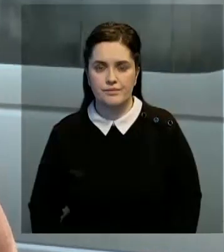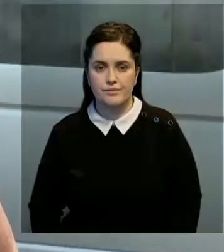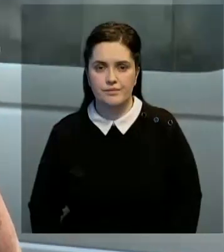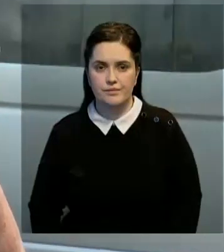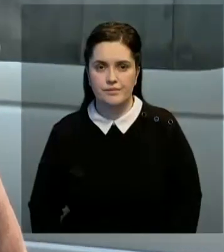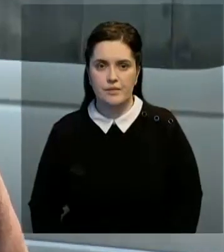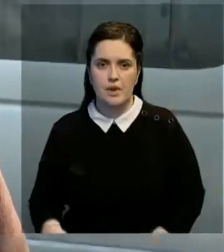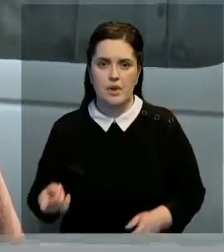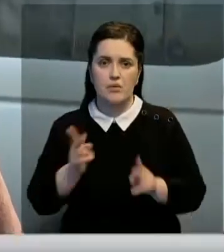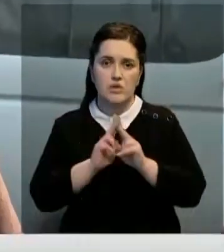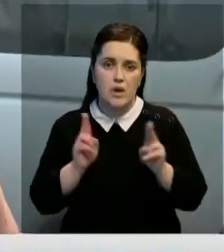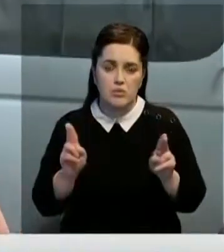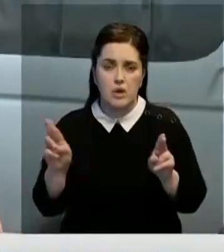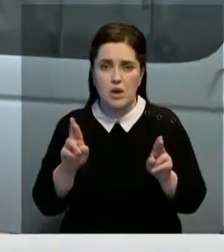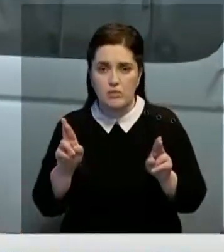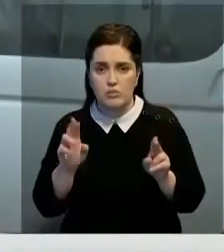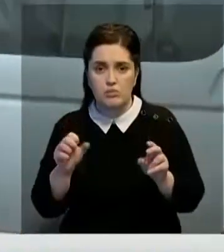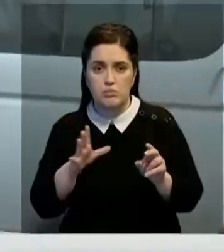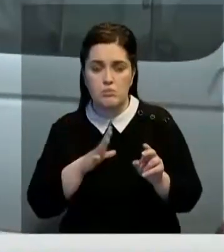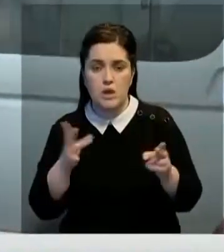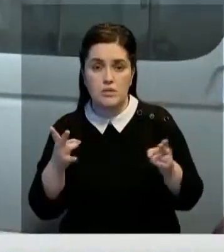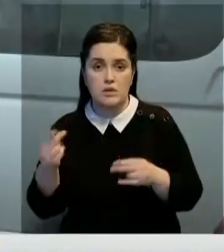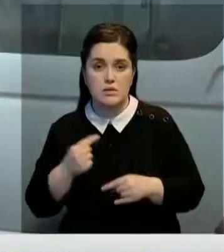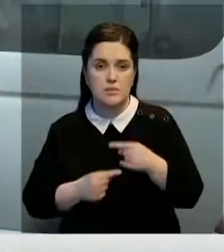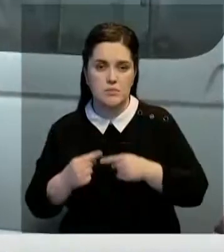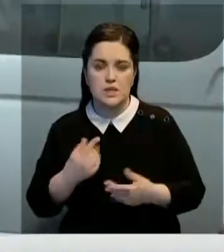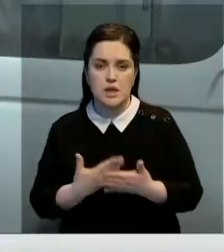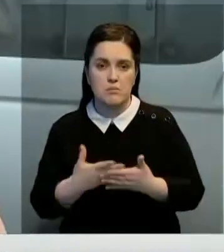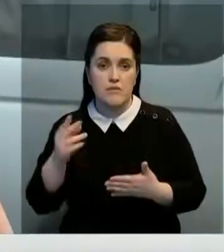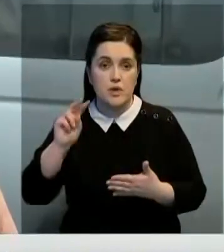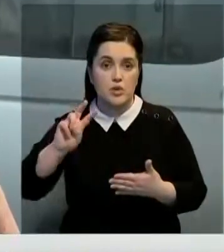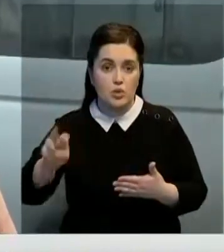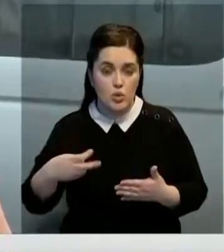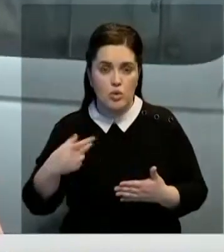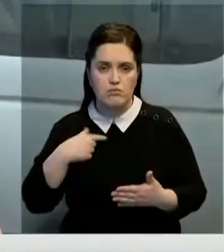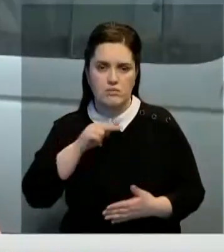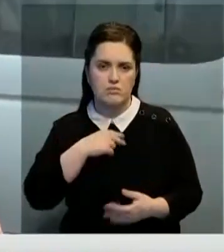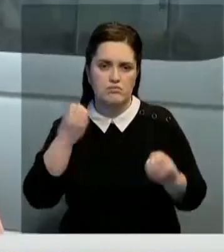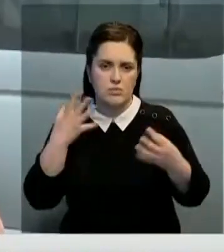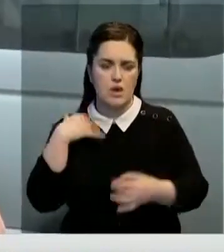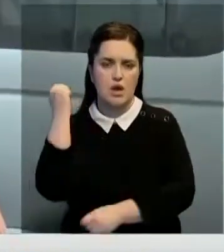Кому-то в долларах, может, надо это. Это же бизнесмены, например, все в долларах. Мы люди рабочие,